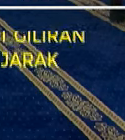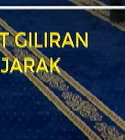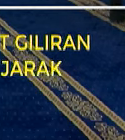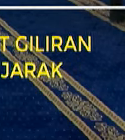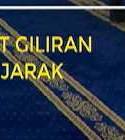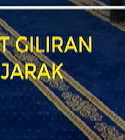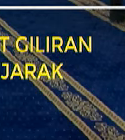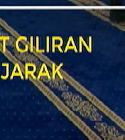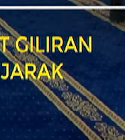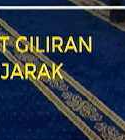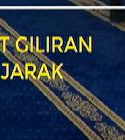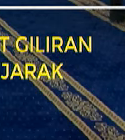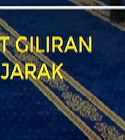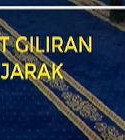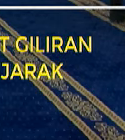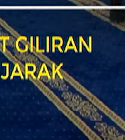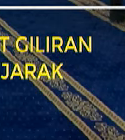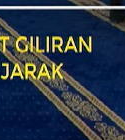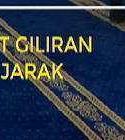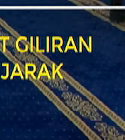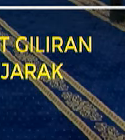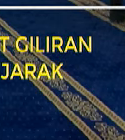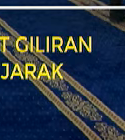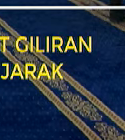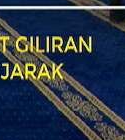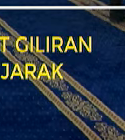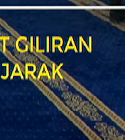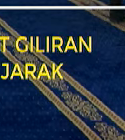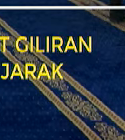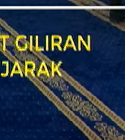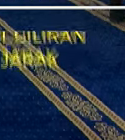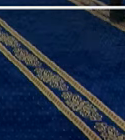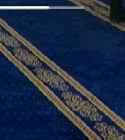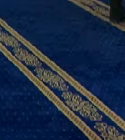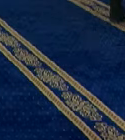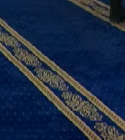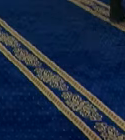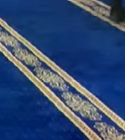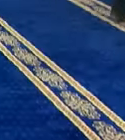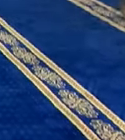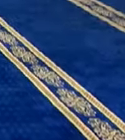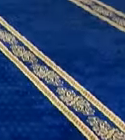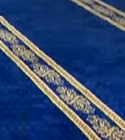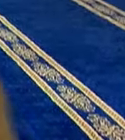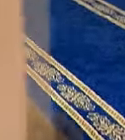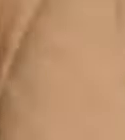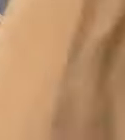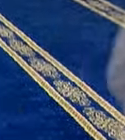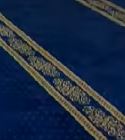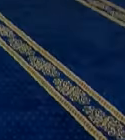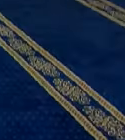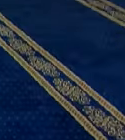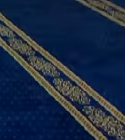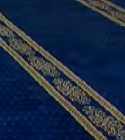wabak COVID-19. Bukan warga negara bebas untuk beribadah di mana-mana masjid, surau jumaat dan